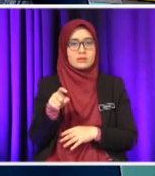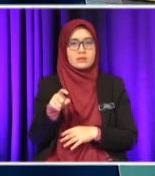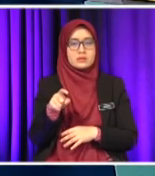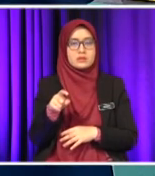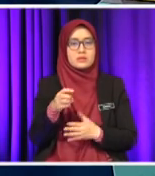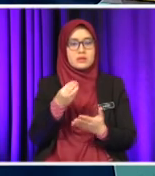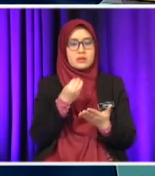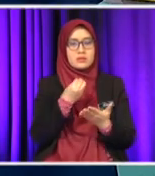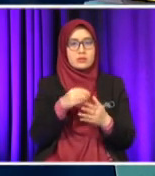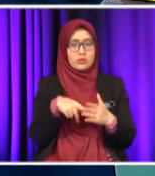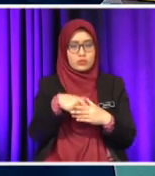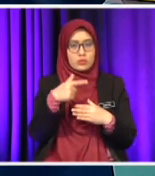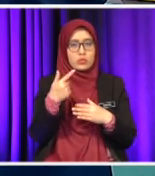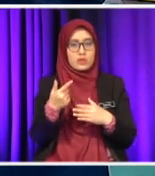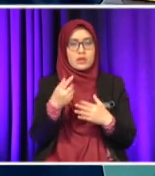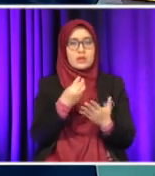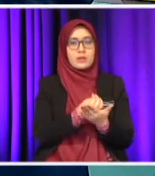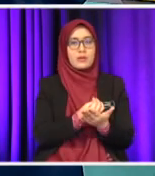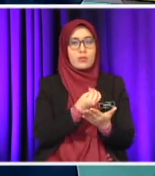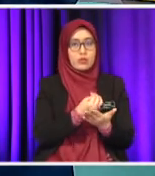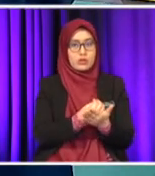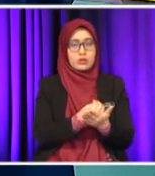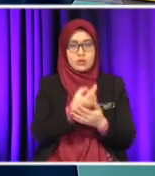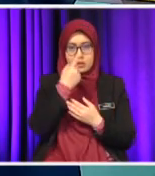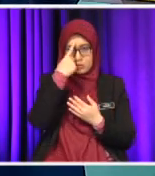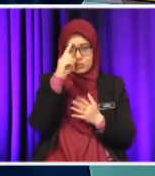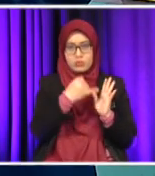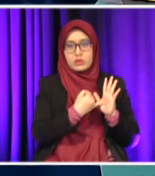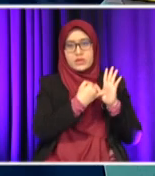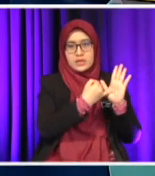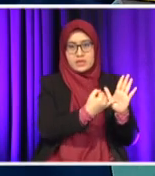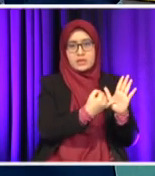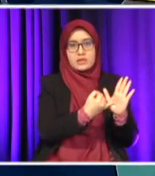periklanan kita mampu untuk mengeluarkan modal periklanan